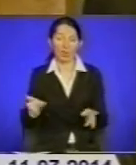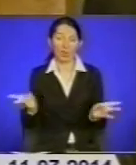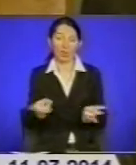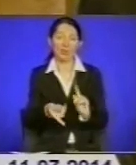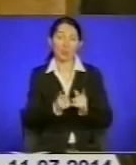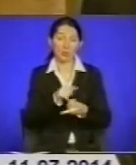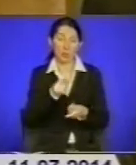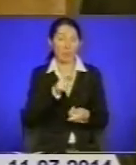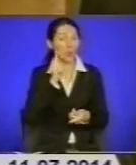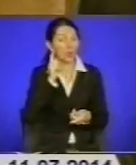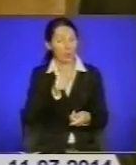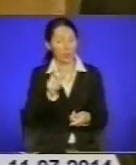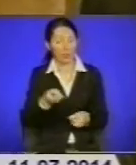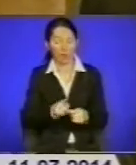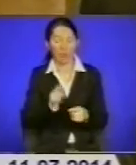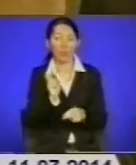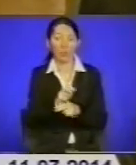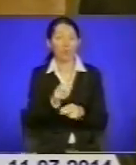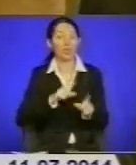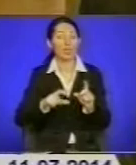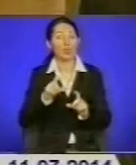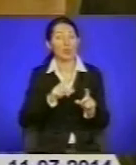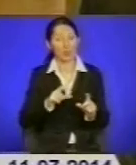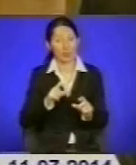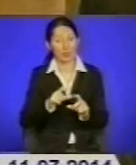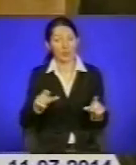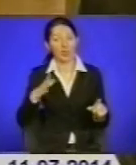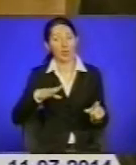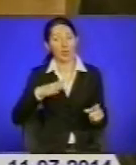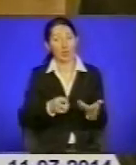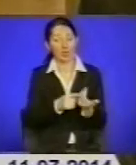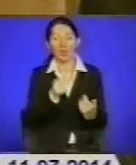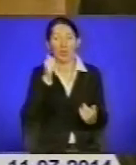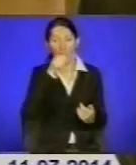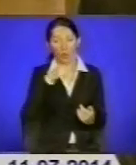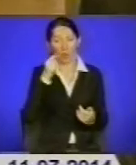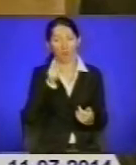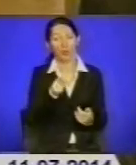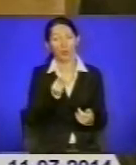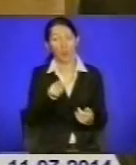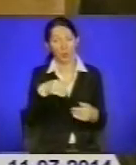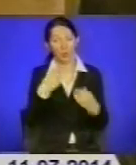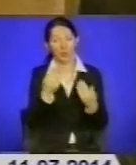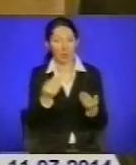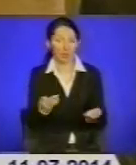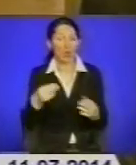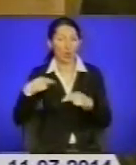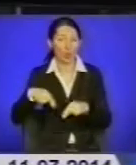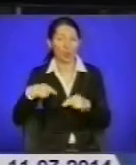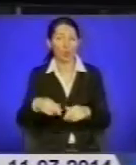тими молодими людьми, які приходять з вузів і, скажімо, чекають там декілька років на те, щоб їм дали роботу.